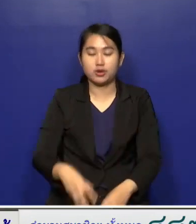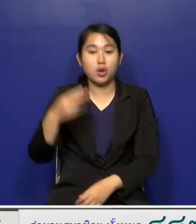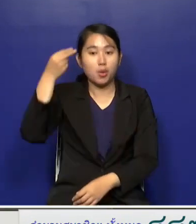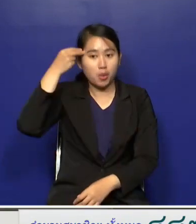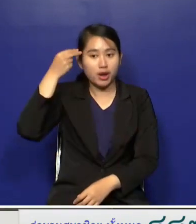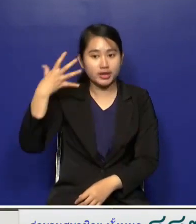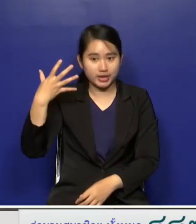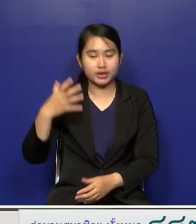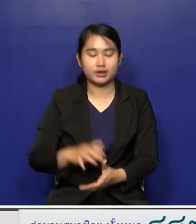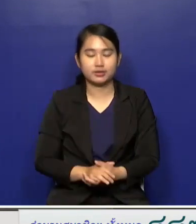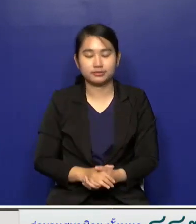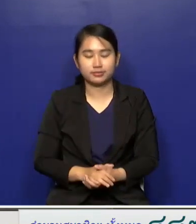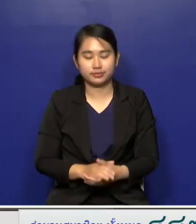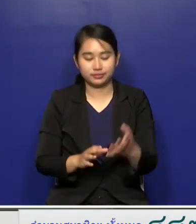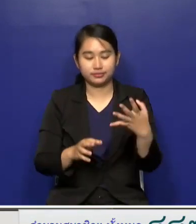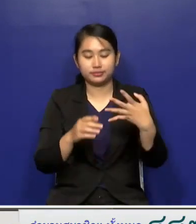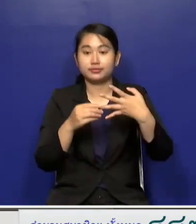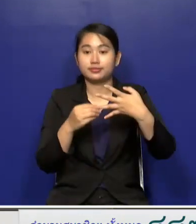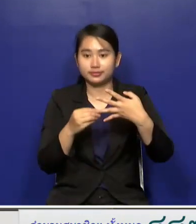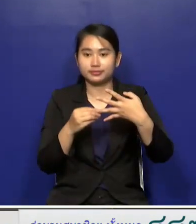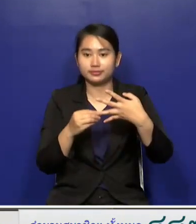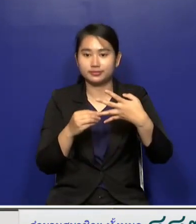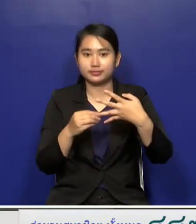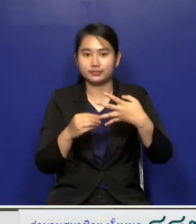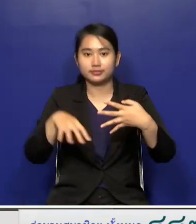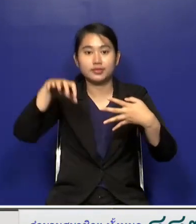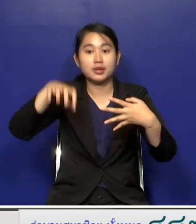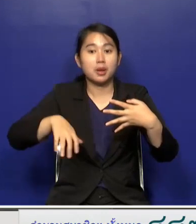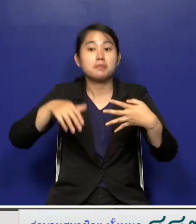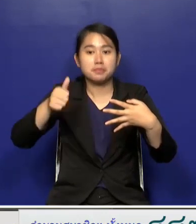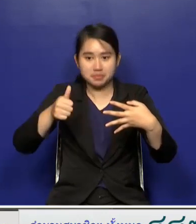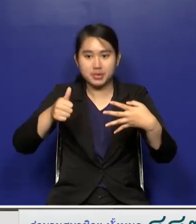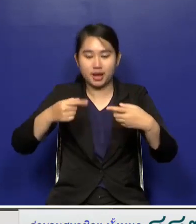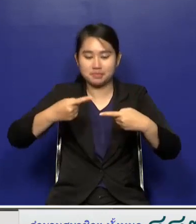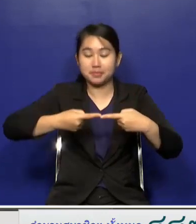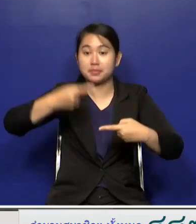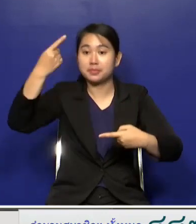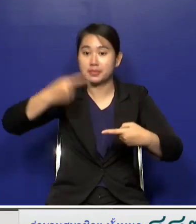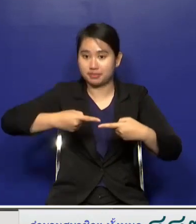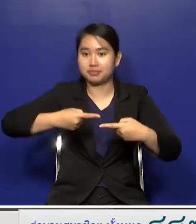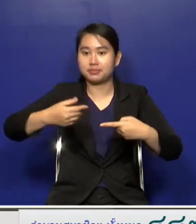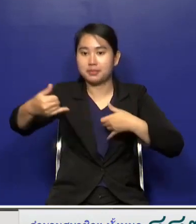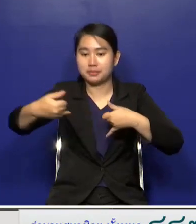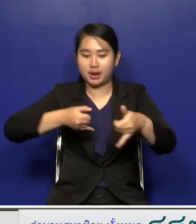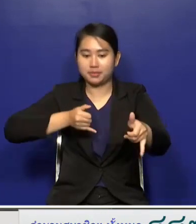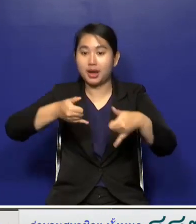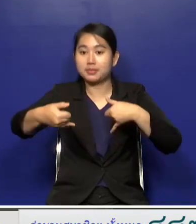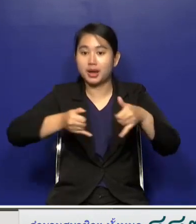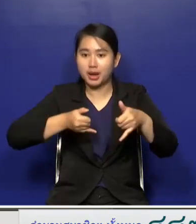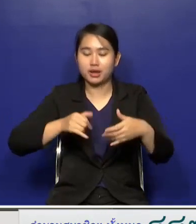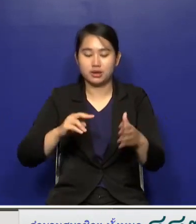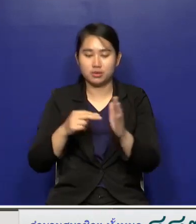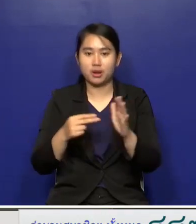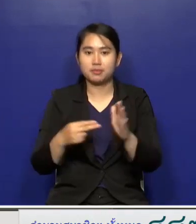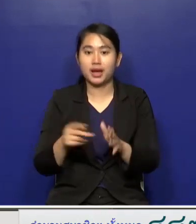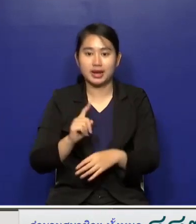ครับประเภทที่3เมืองที่มีลักษณะชายแดนเมืองเหล่านี้เนี่ยเป็นรอยต่